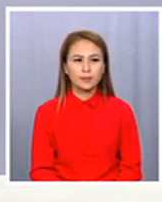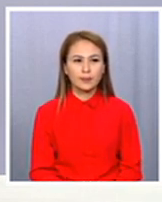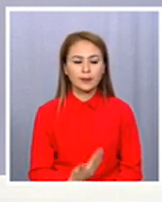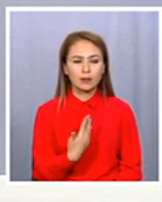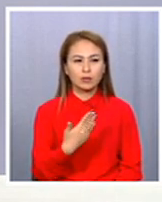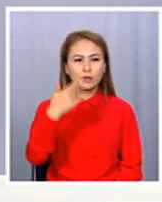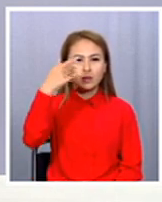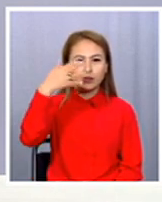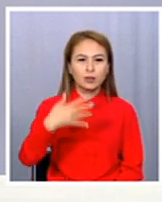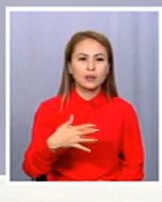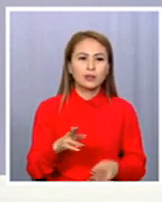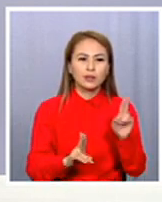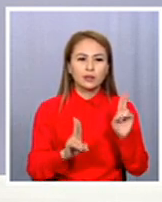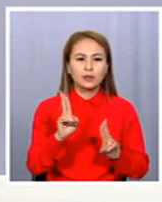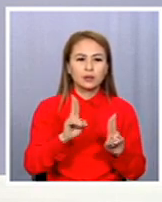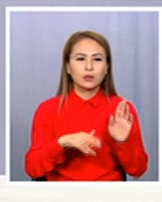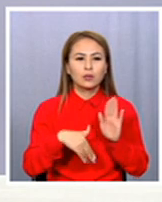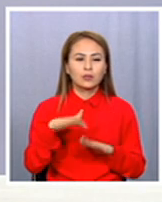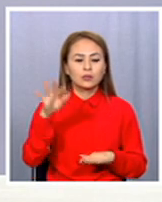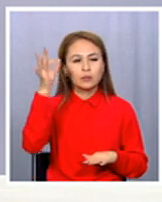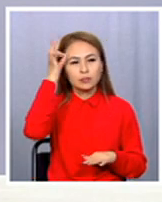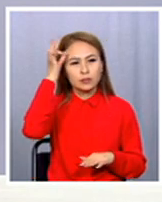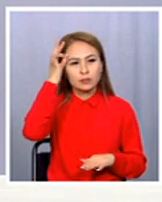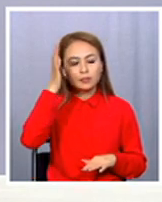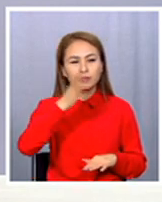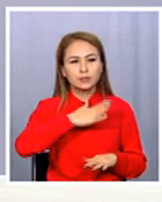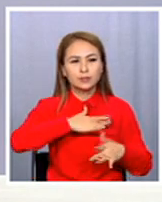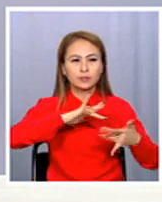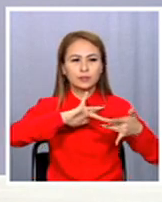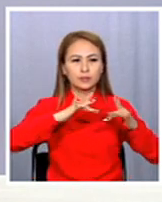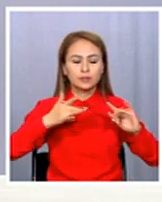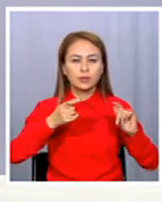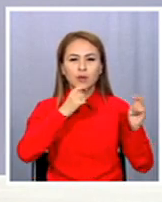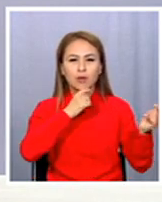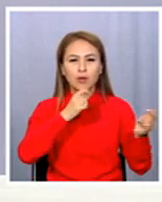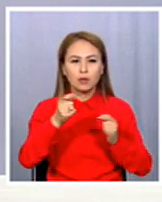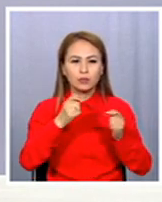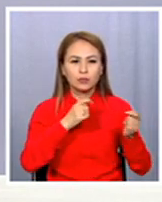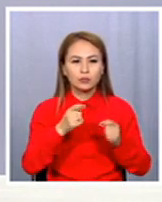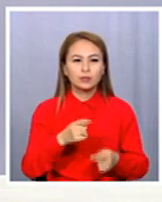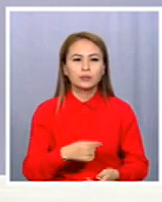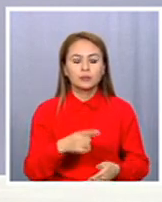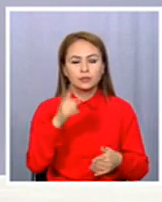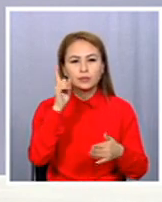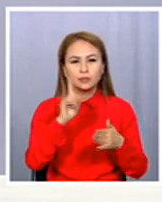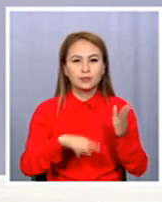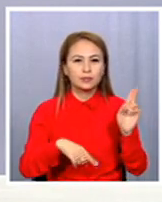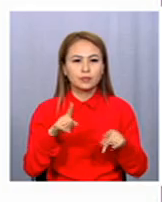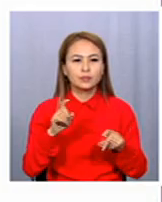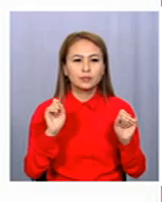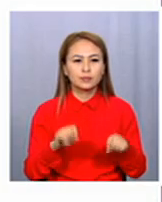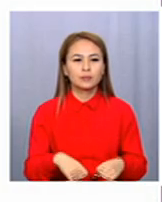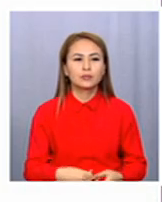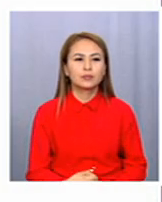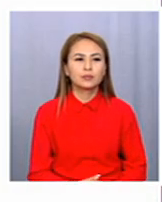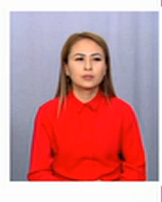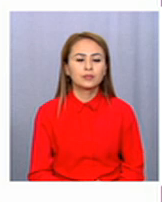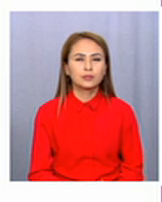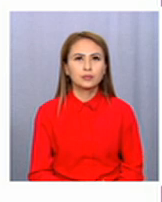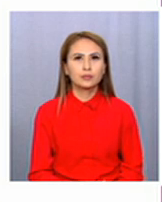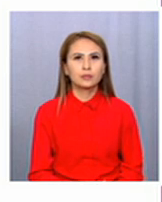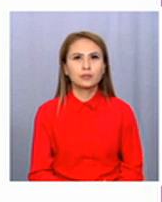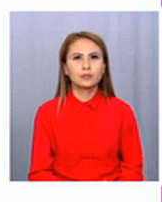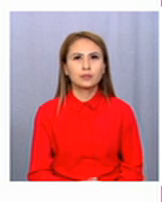негізгі ережелерді ұстанған жағдайда біз интернеттегі қауіп-қатерлерге сирек ұрынуымыз мүмкін. Бірақ сонда да